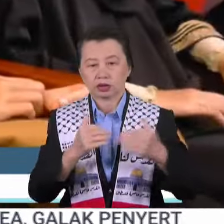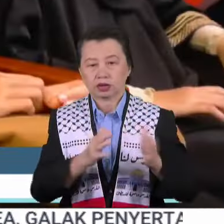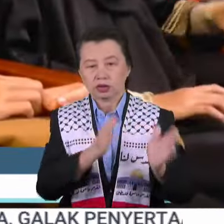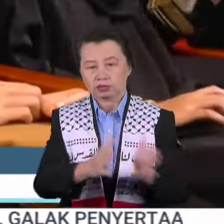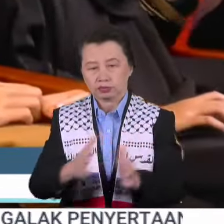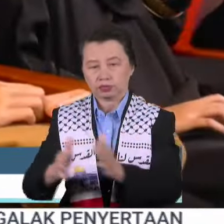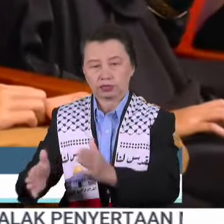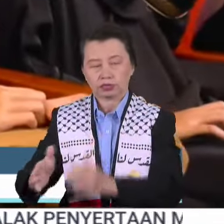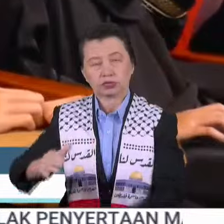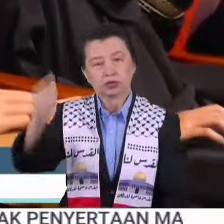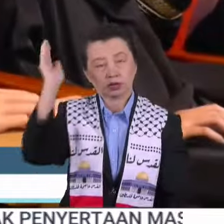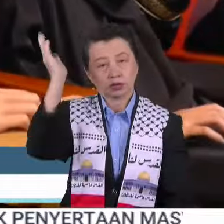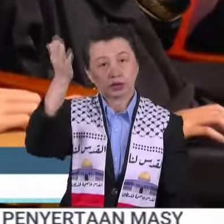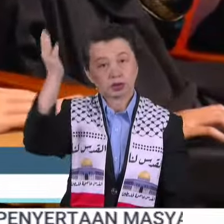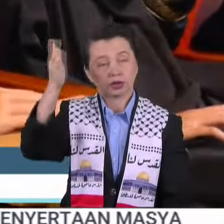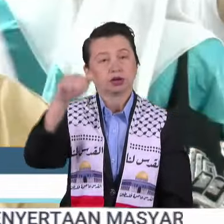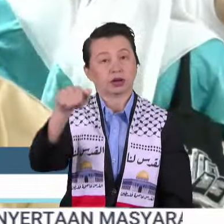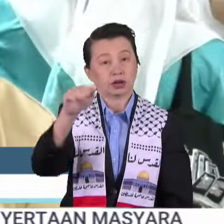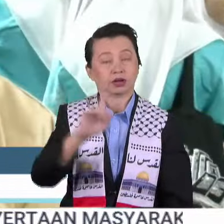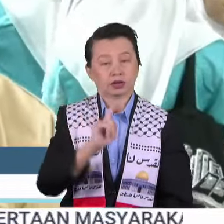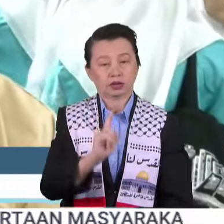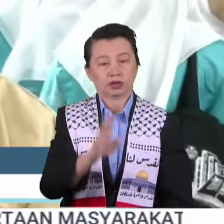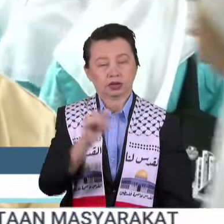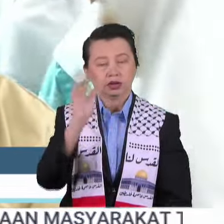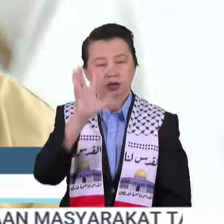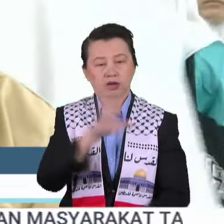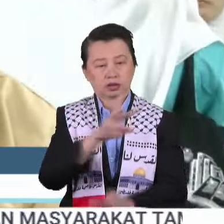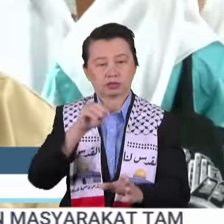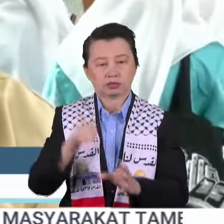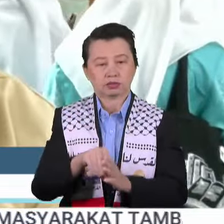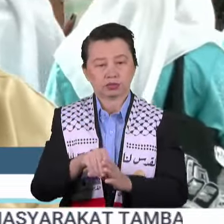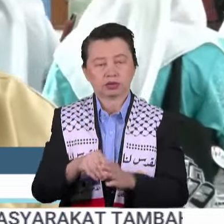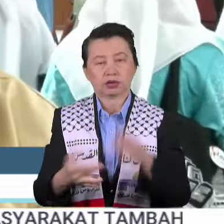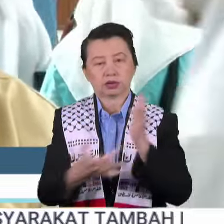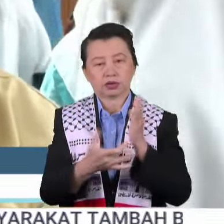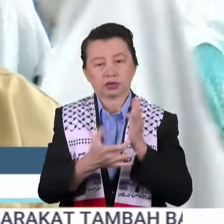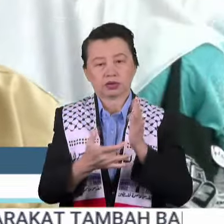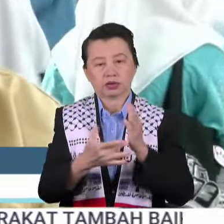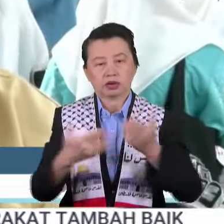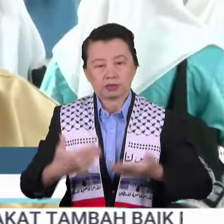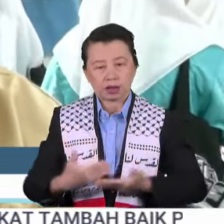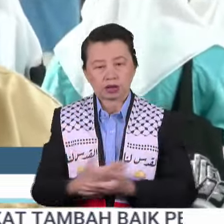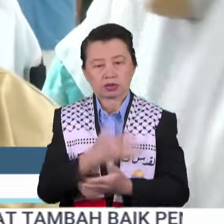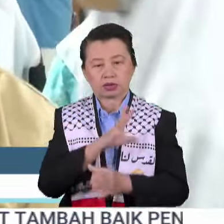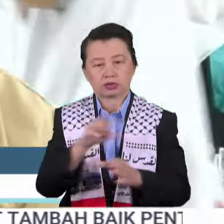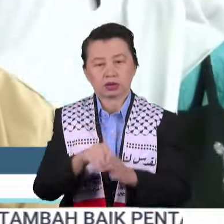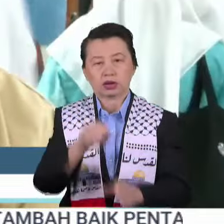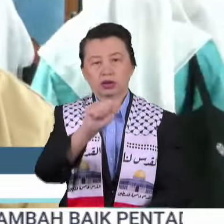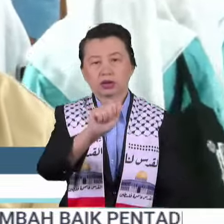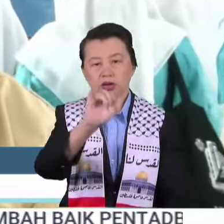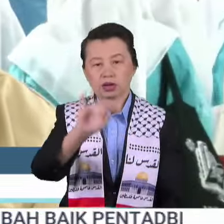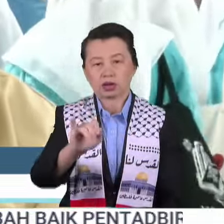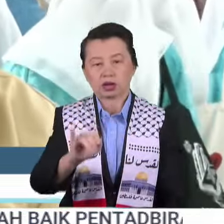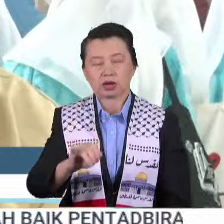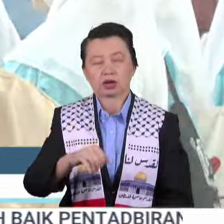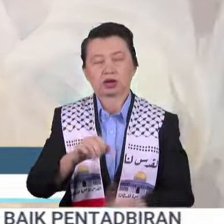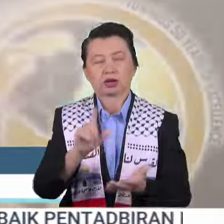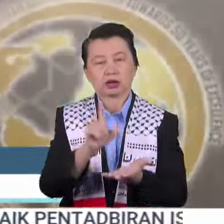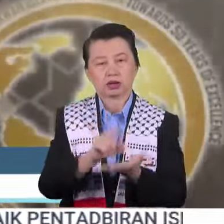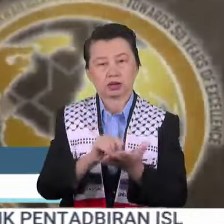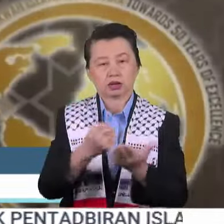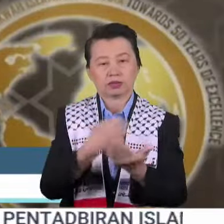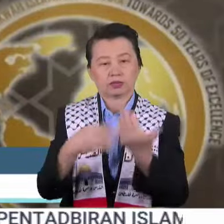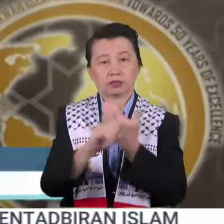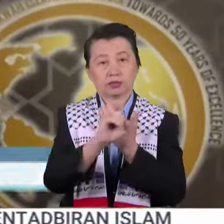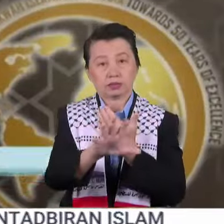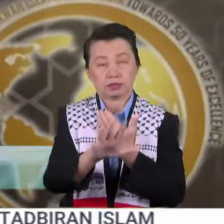penyusunan aktiviti dakwah Yadim ini akan meliputi teknologi semasa kita melibatkan dalam AI, media sosial dan sebagainya.